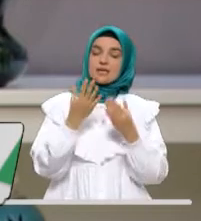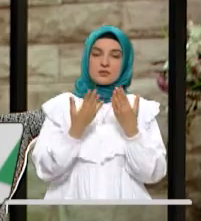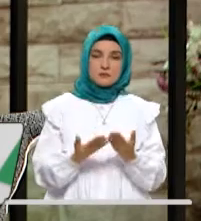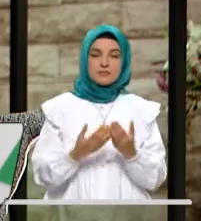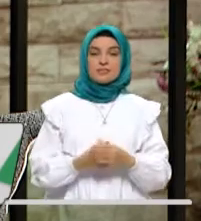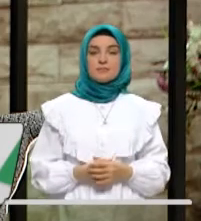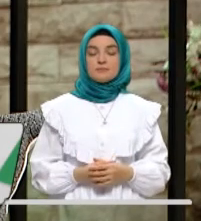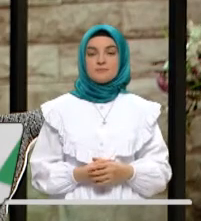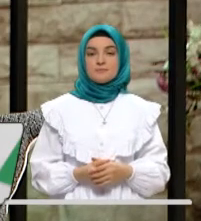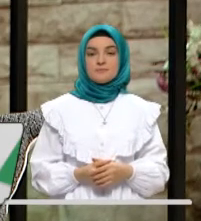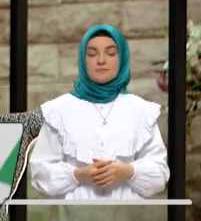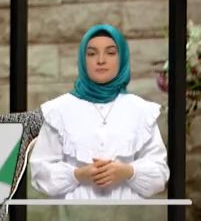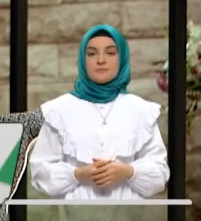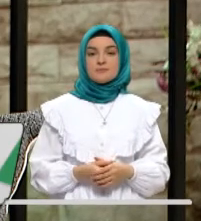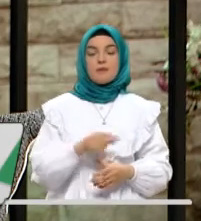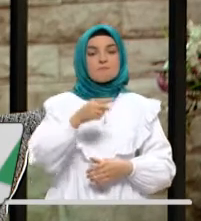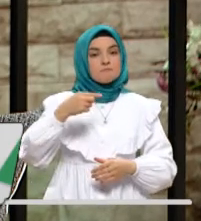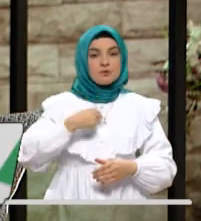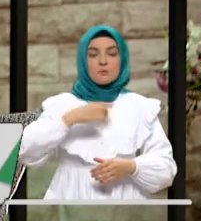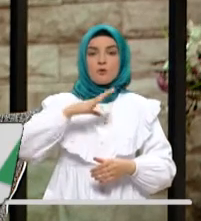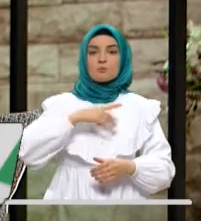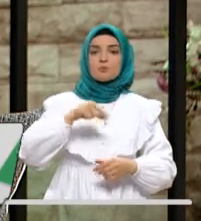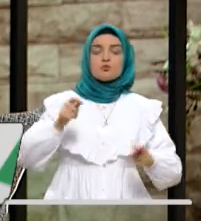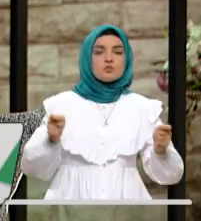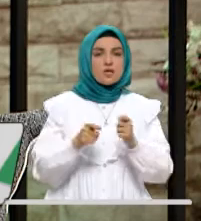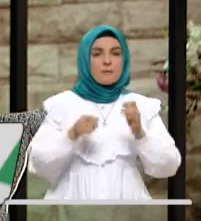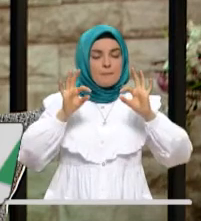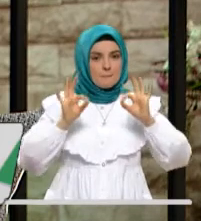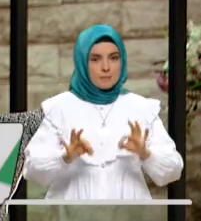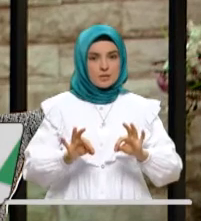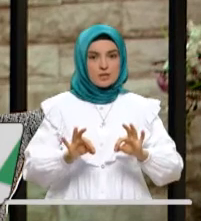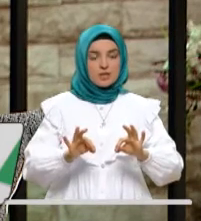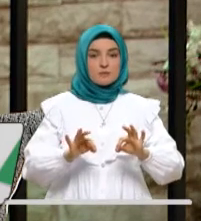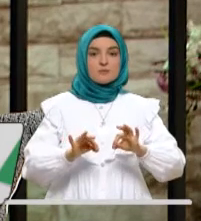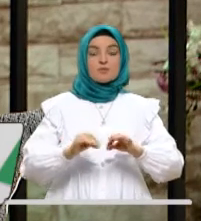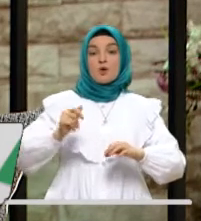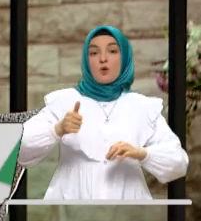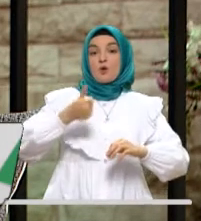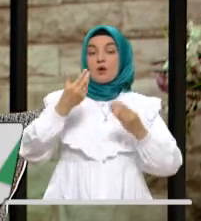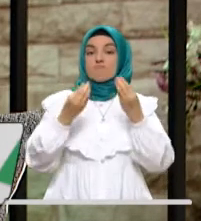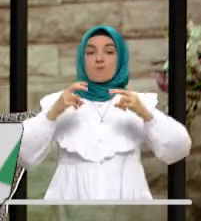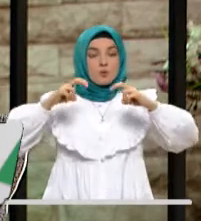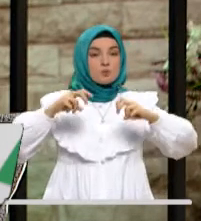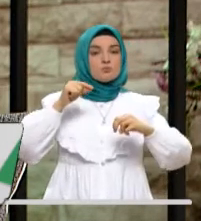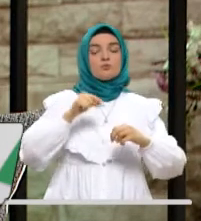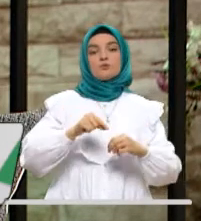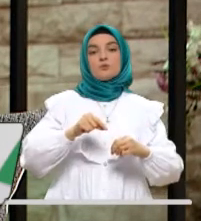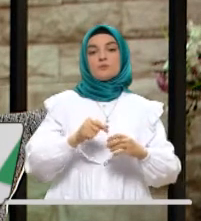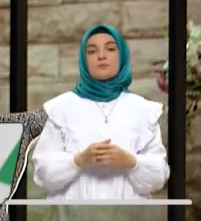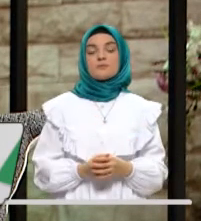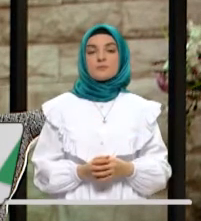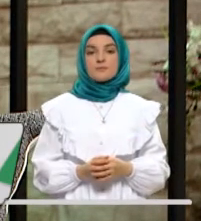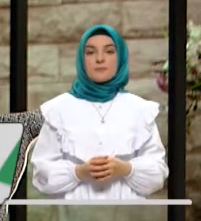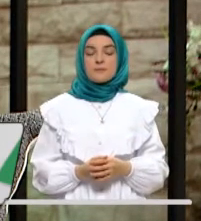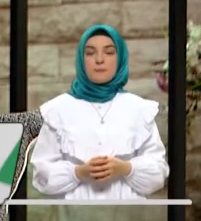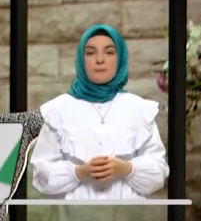bizim peki. De var. Bizim zaten bu çalışmalara başlamamızdaki en temel konu buydu.